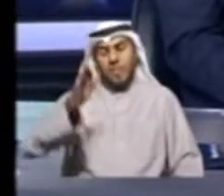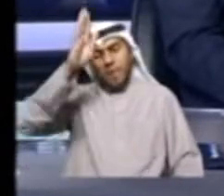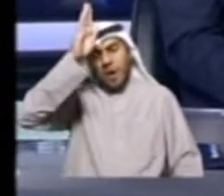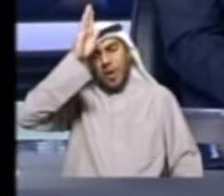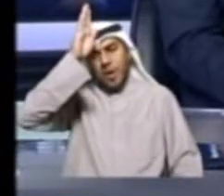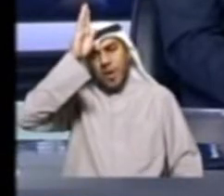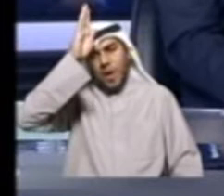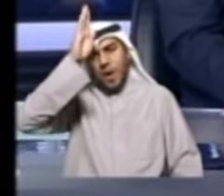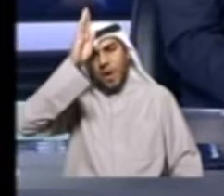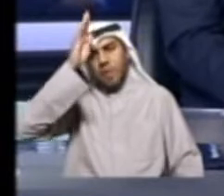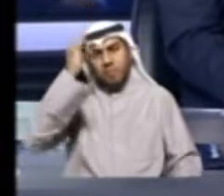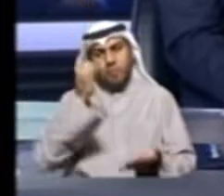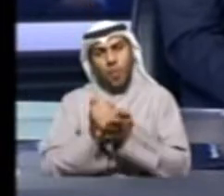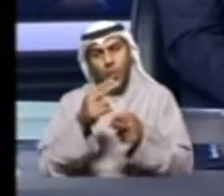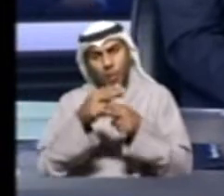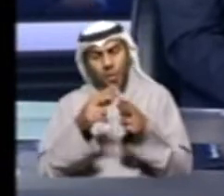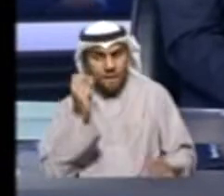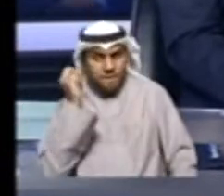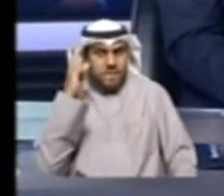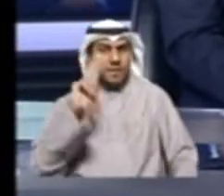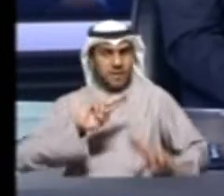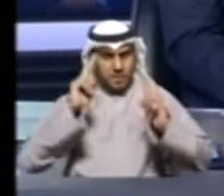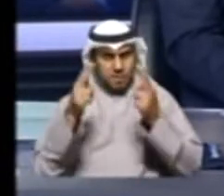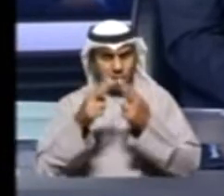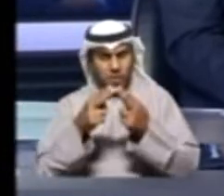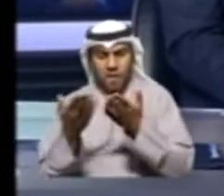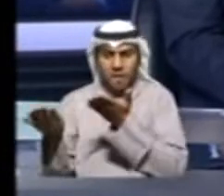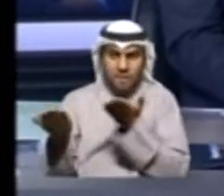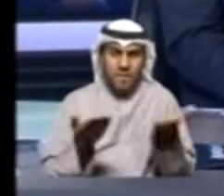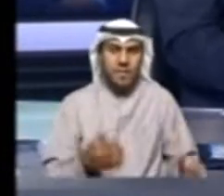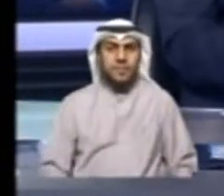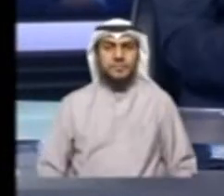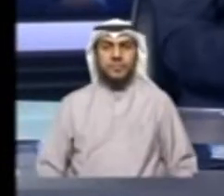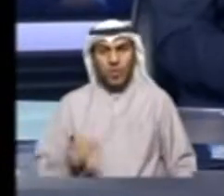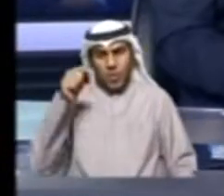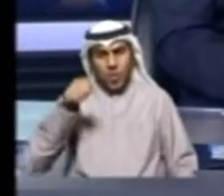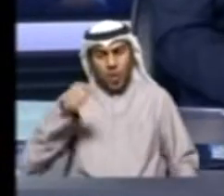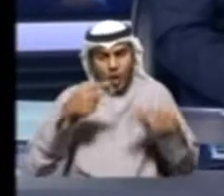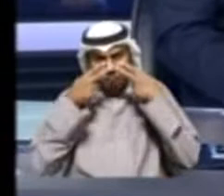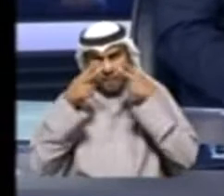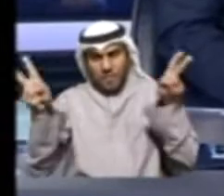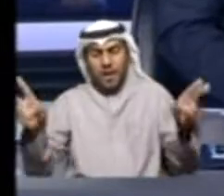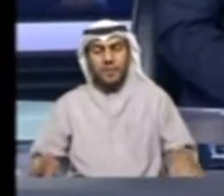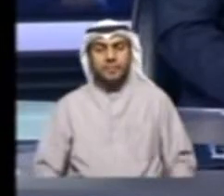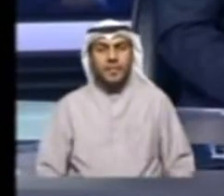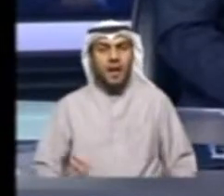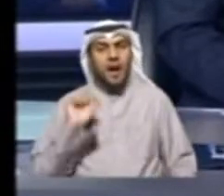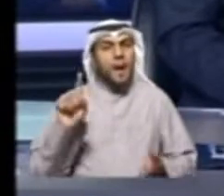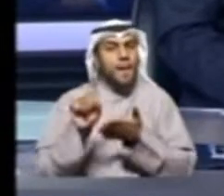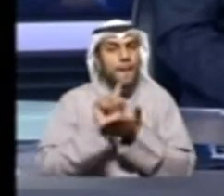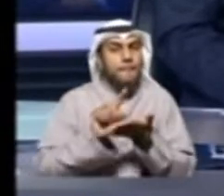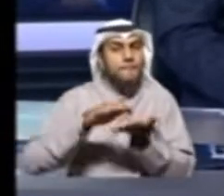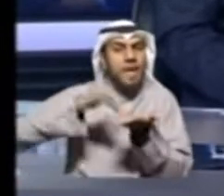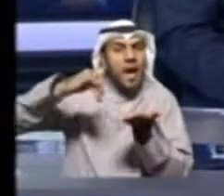الدولي لإعادة أعمار العراق. نعم، ويبحث المؤتمر خلال جلساته المختلفة في موضوعات عدة، منها بيئة الاستثمار في